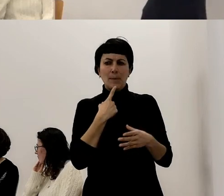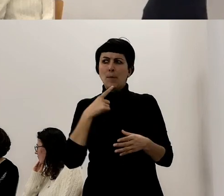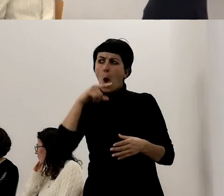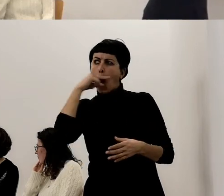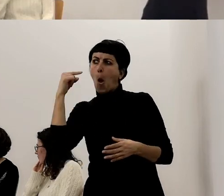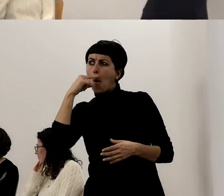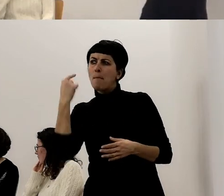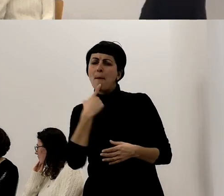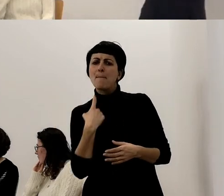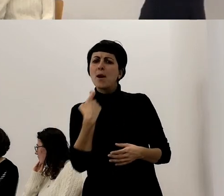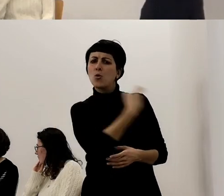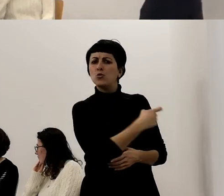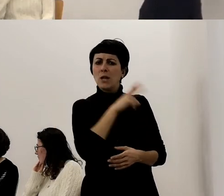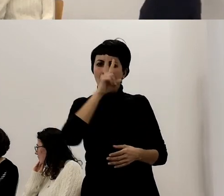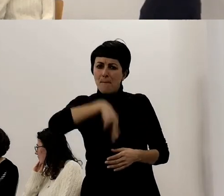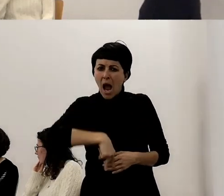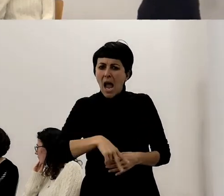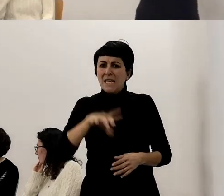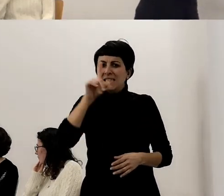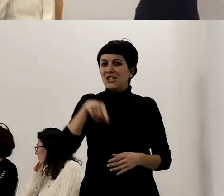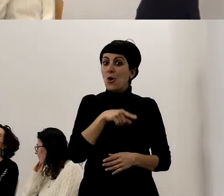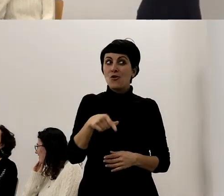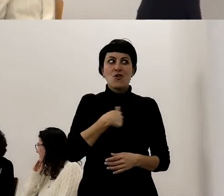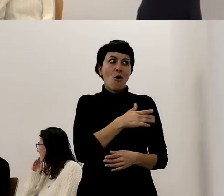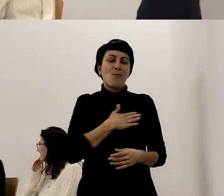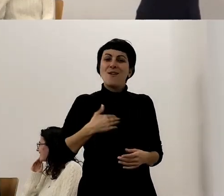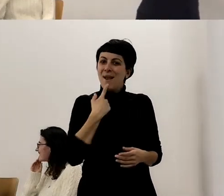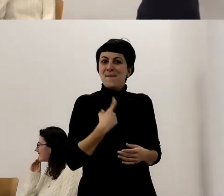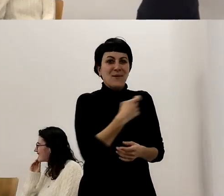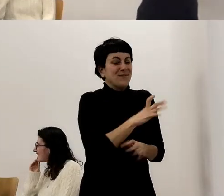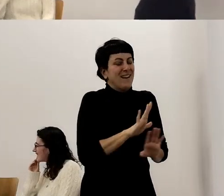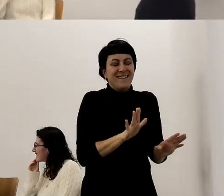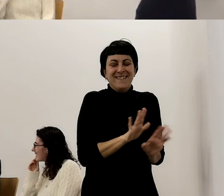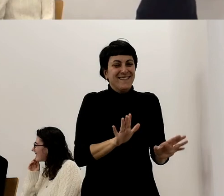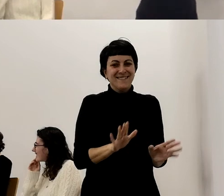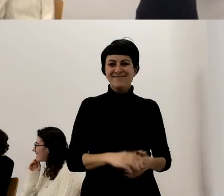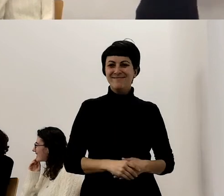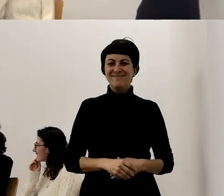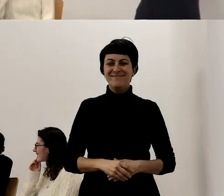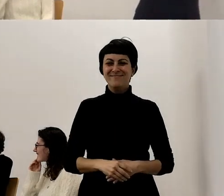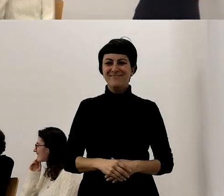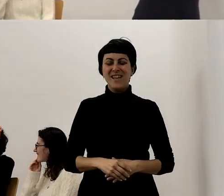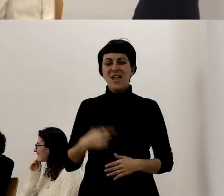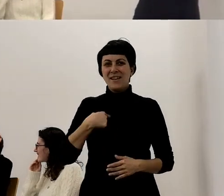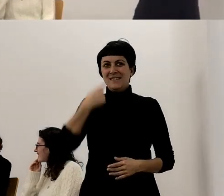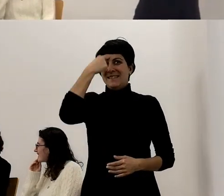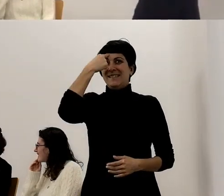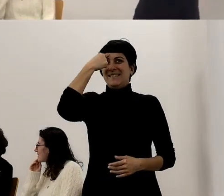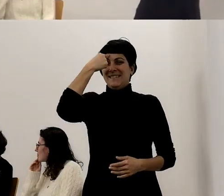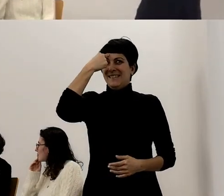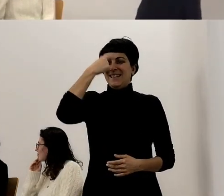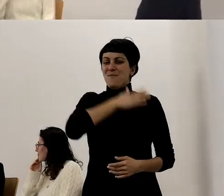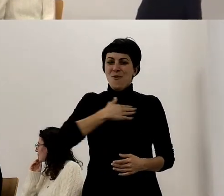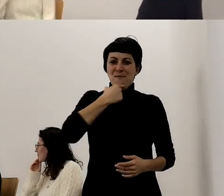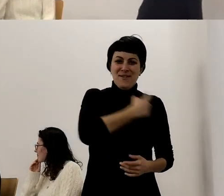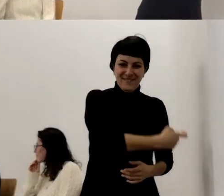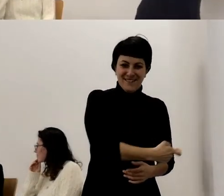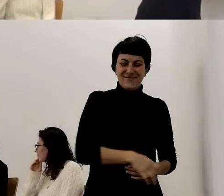la junta? O... És que ja fa molta estona que volia aquesta. Molta estona que tenia aquí amb ell.